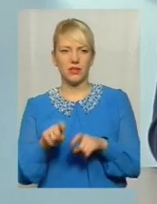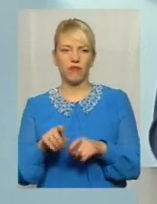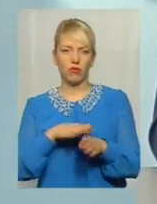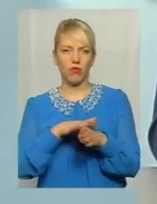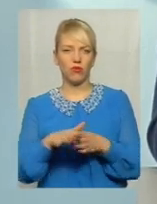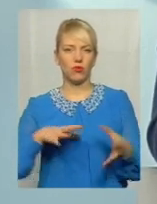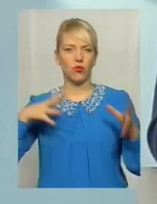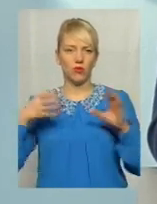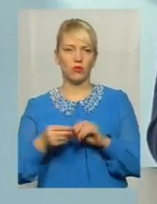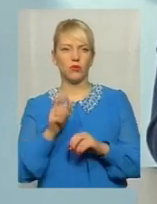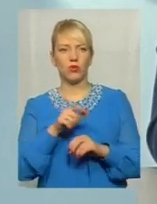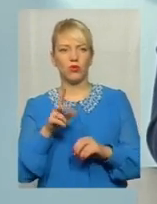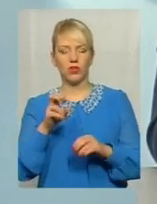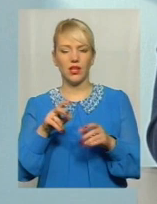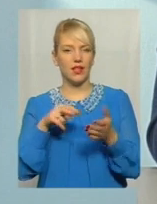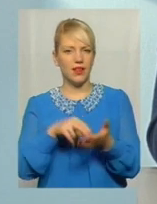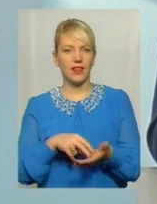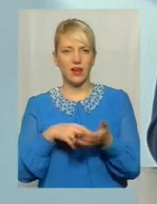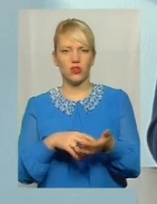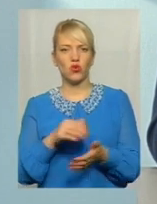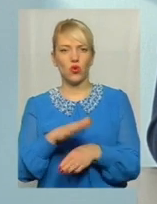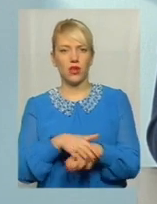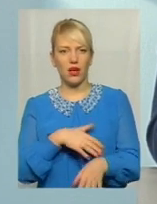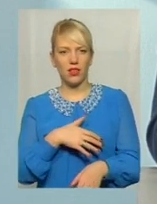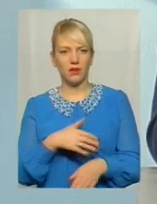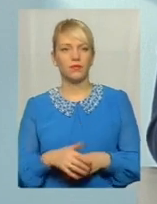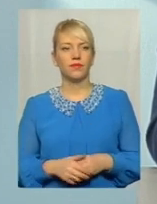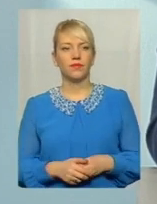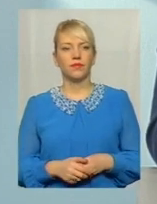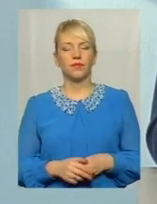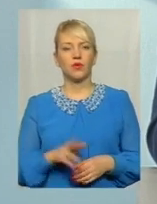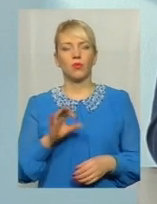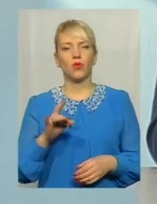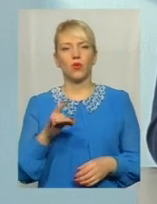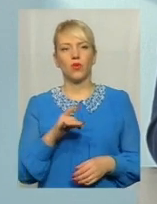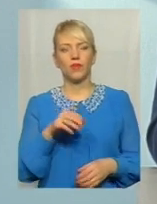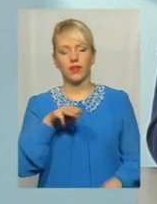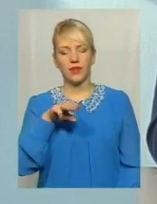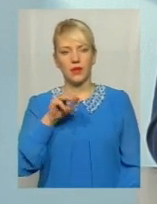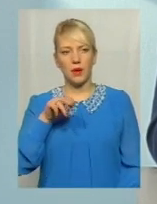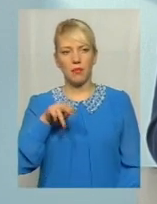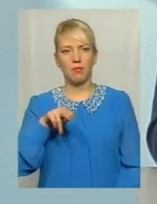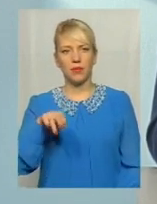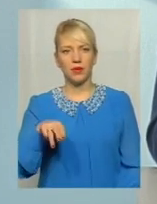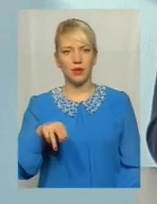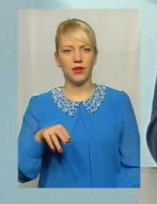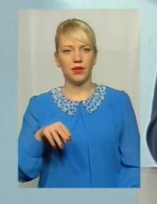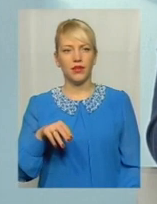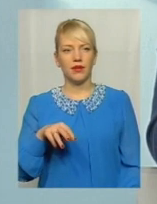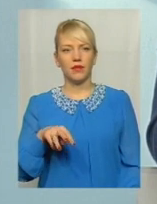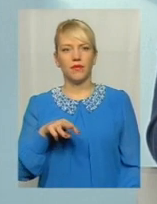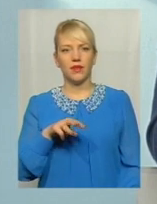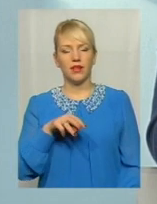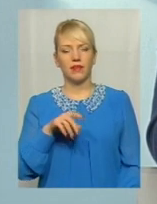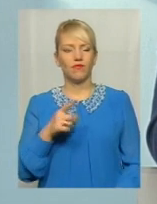повному обсязі, люди на зупинках не стояли нормально. По мікрорайону Темп, суттєвих проблем також